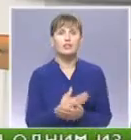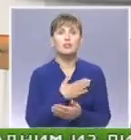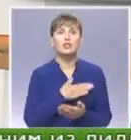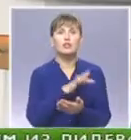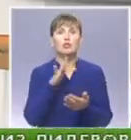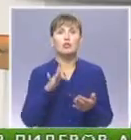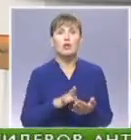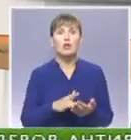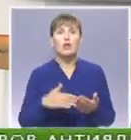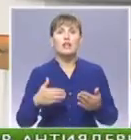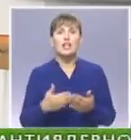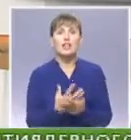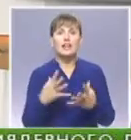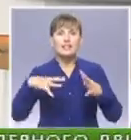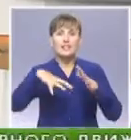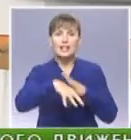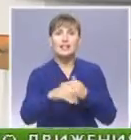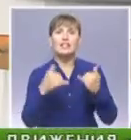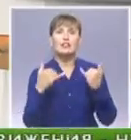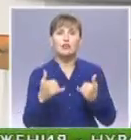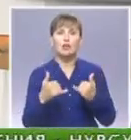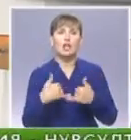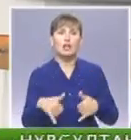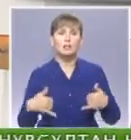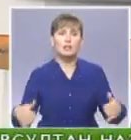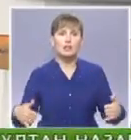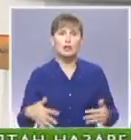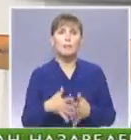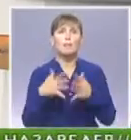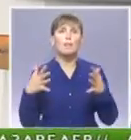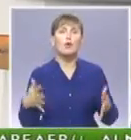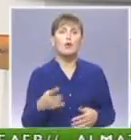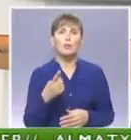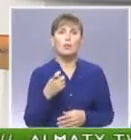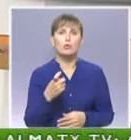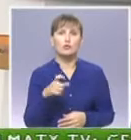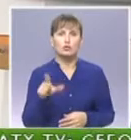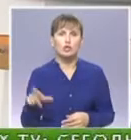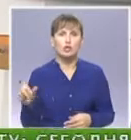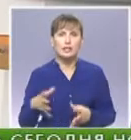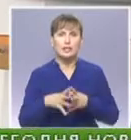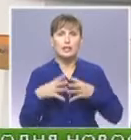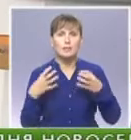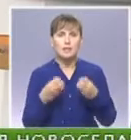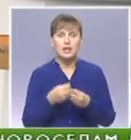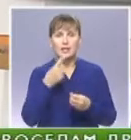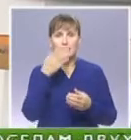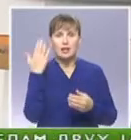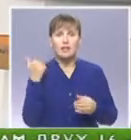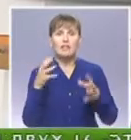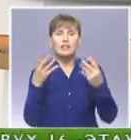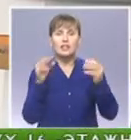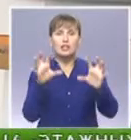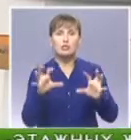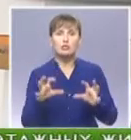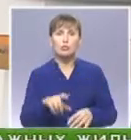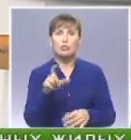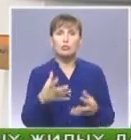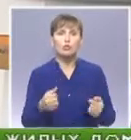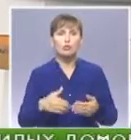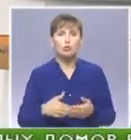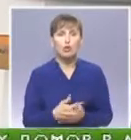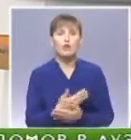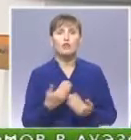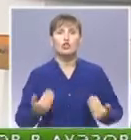новостям нашего города. Новоселье сегодня справили более полусотни алматинских семей. В канун Дня Конституции горожане получили новое жилье